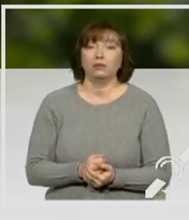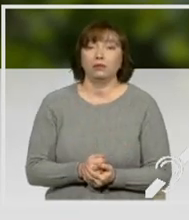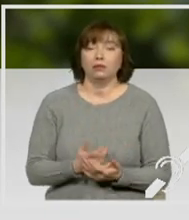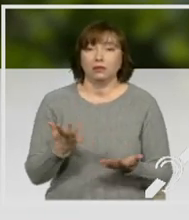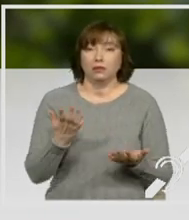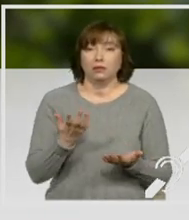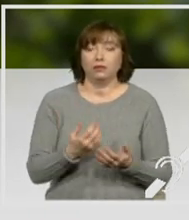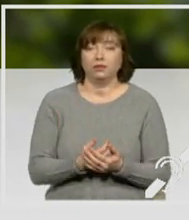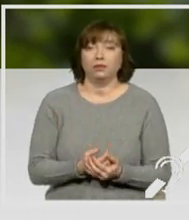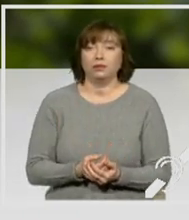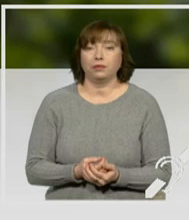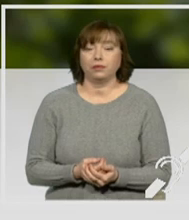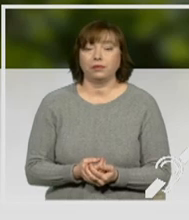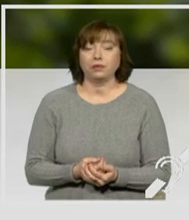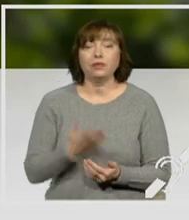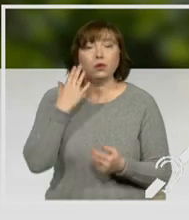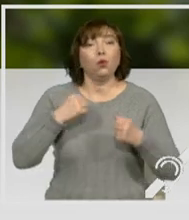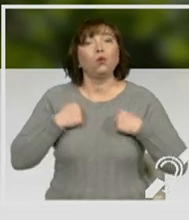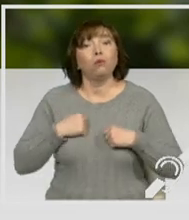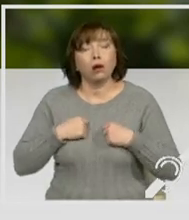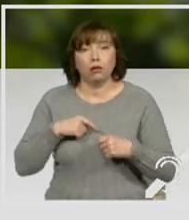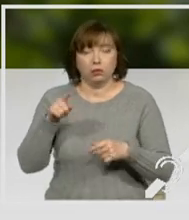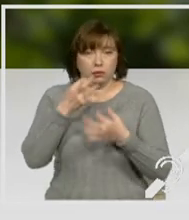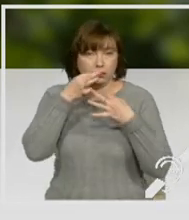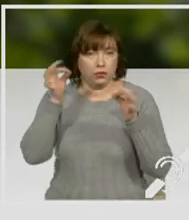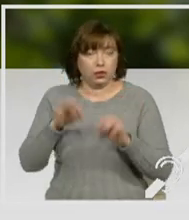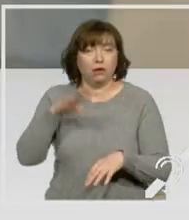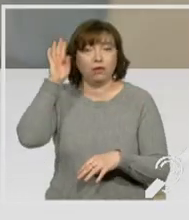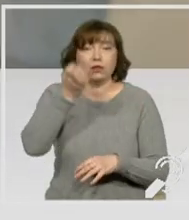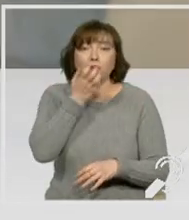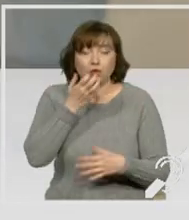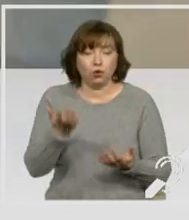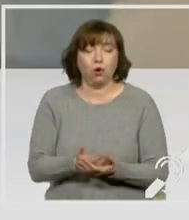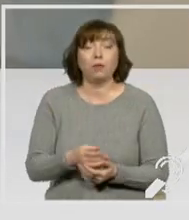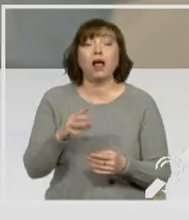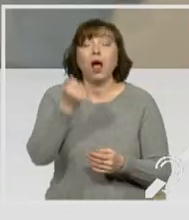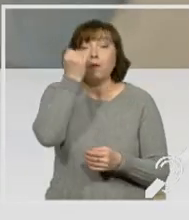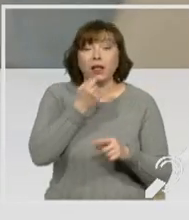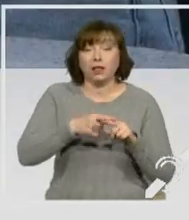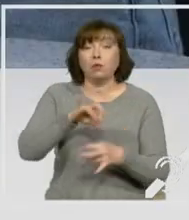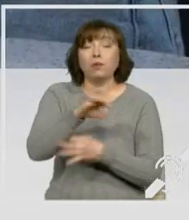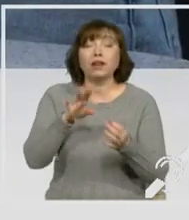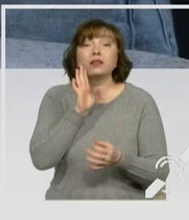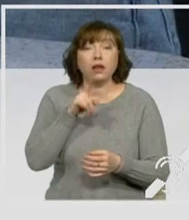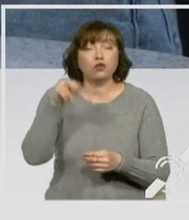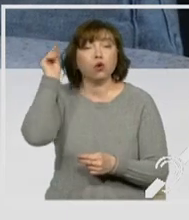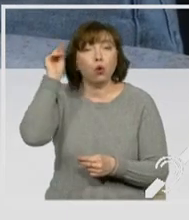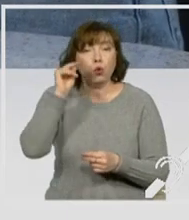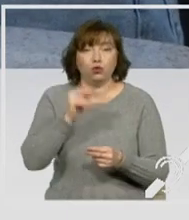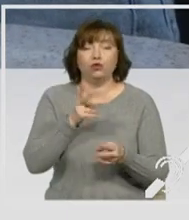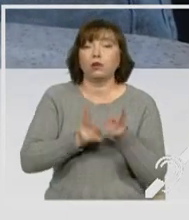Când e duși la baie, comodă, apa e caldă. În cadrul proiectului, adolescenta face cursuri